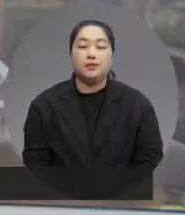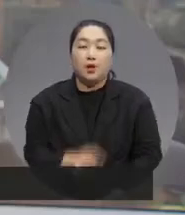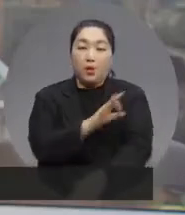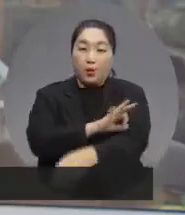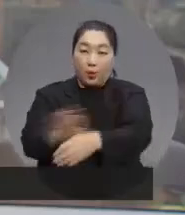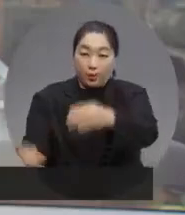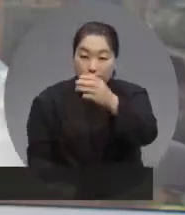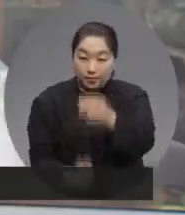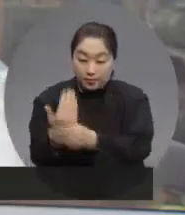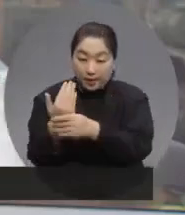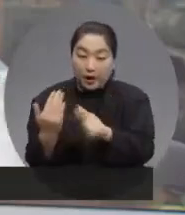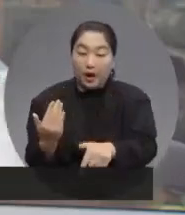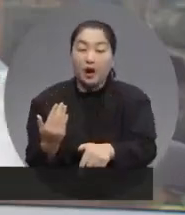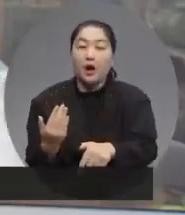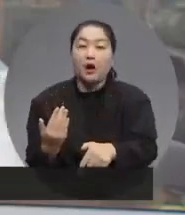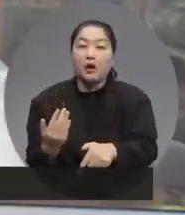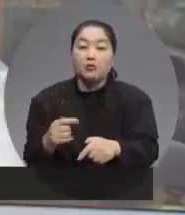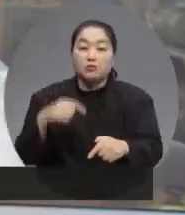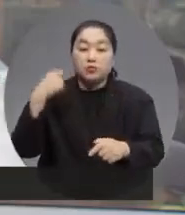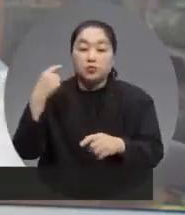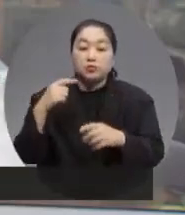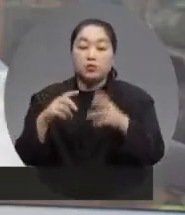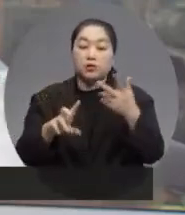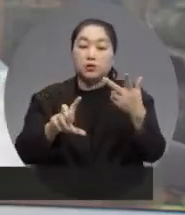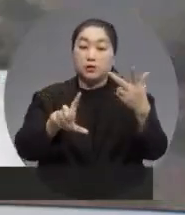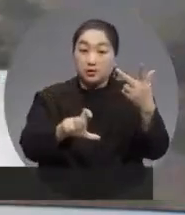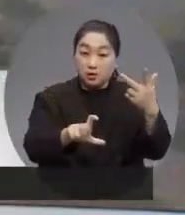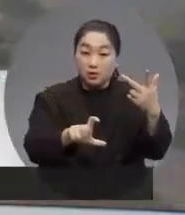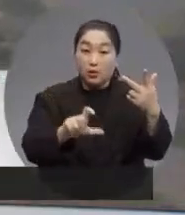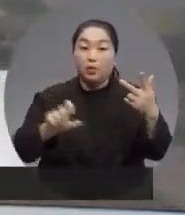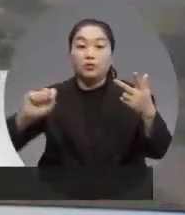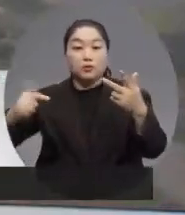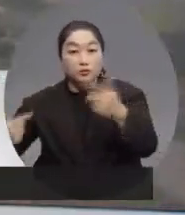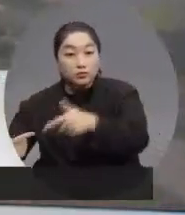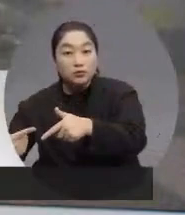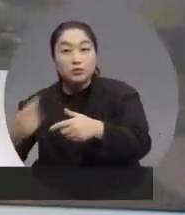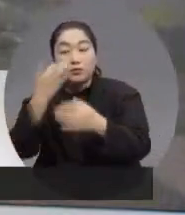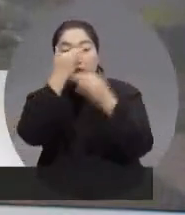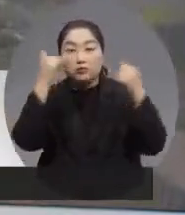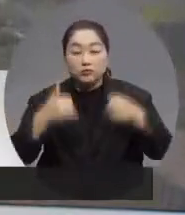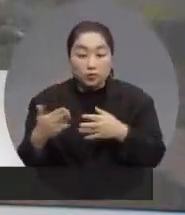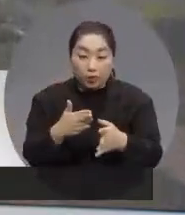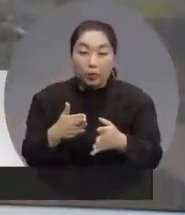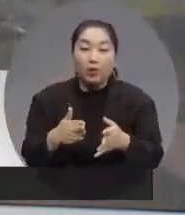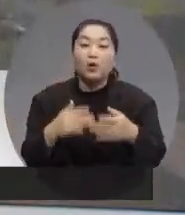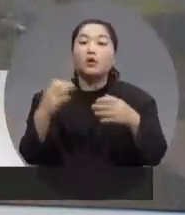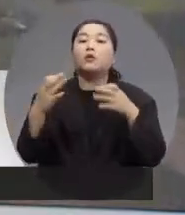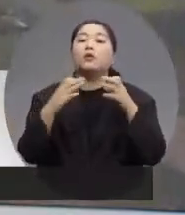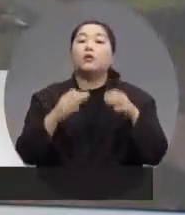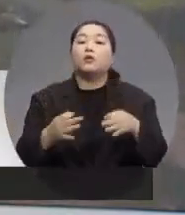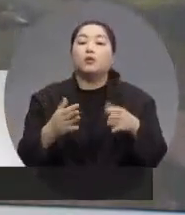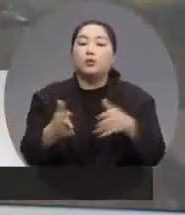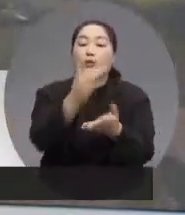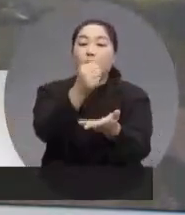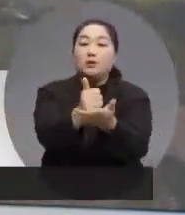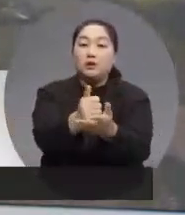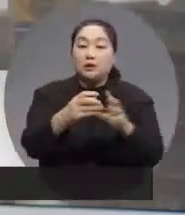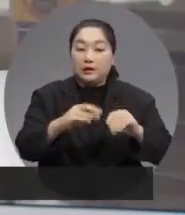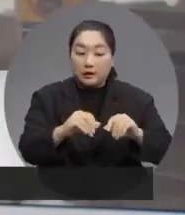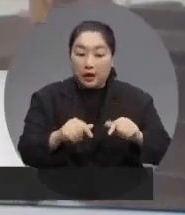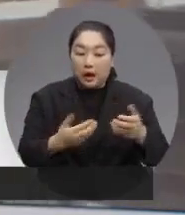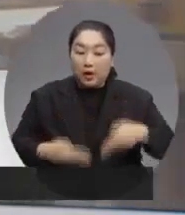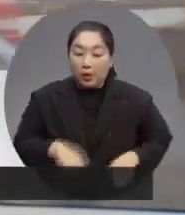오송 지하차도 참사가 일어난 다음 날, 충청북도는 김영환 충북지사 땅에 있는 김지사 고향마을 앞